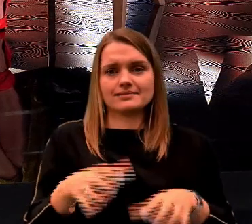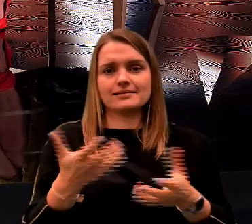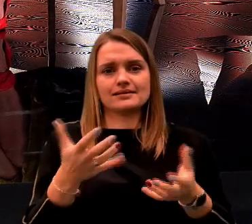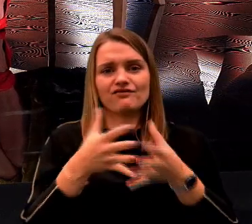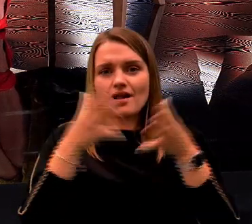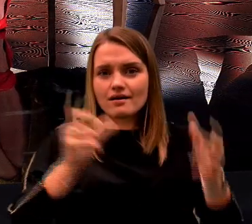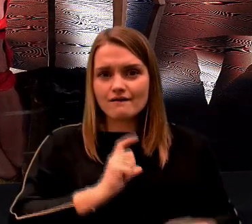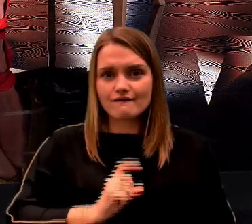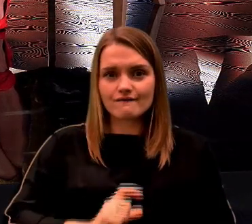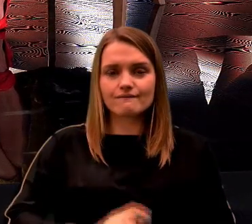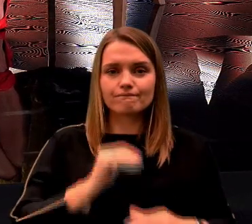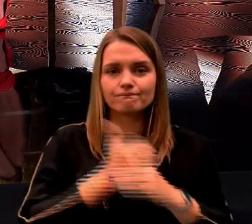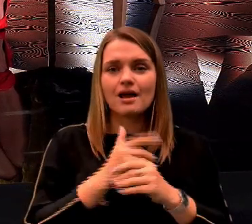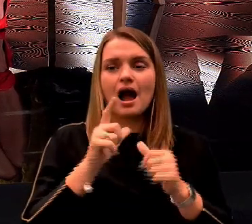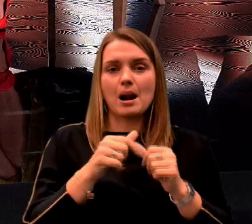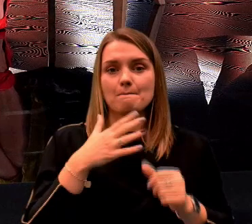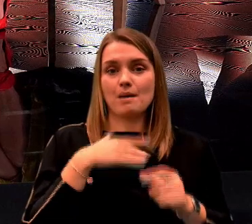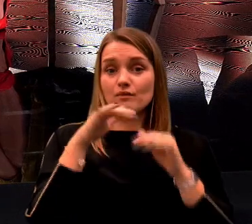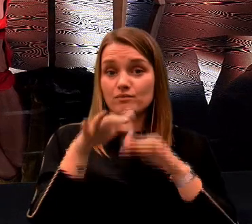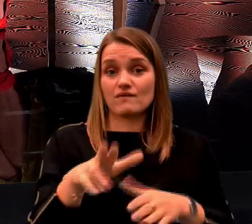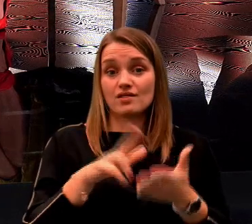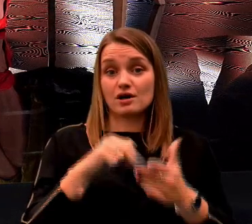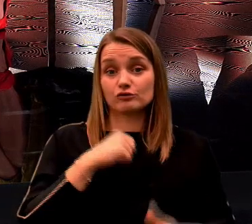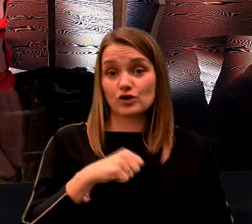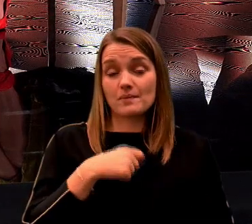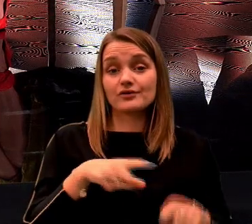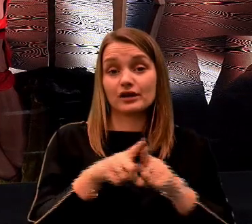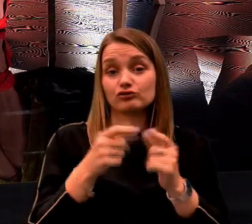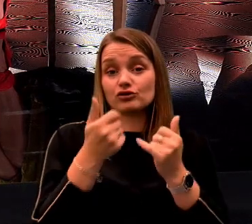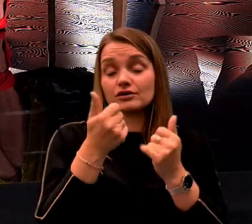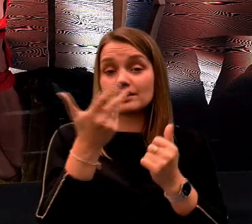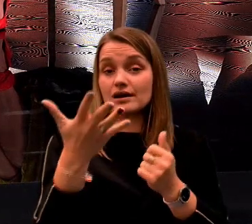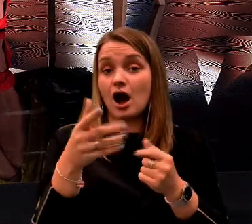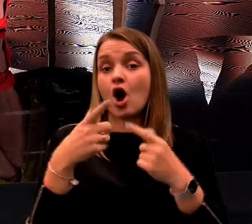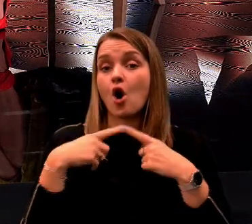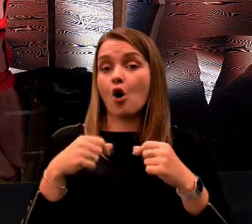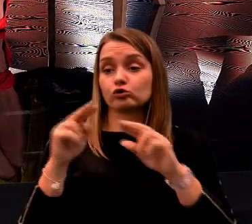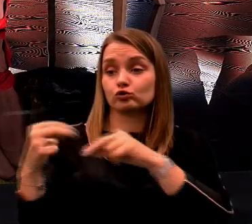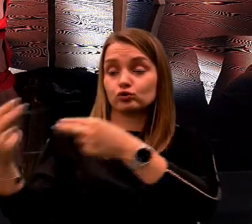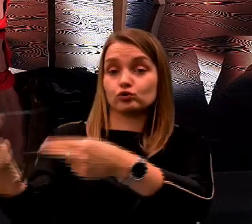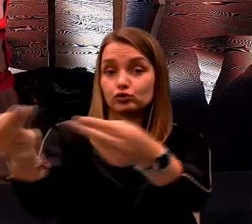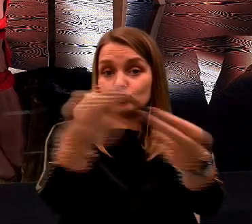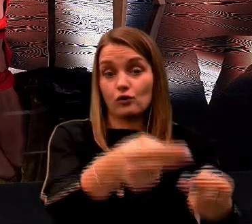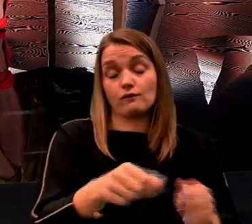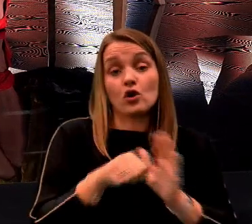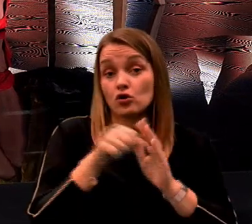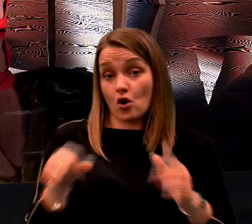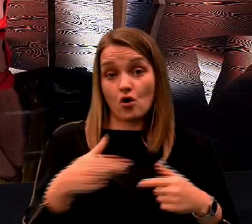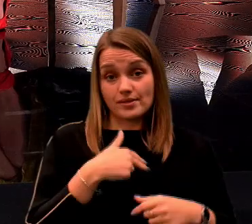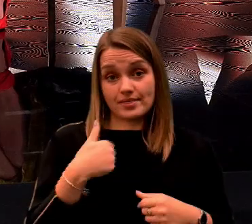ale za to mamy wpływ na siebie i na kilka osób dookoła nas. I to od nas zależy, jak to będzie świat